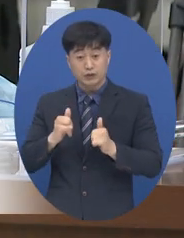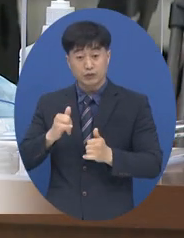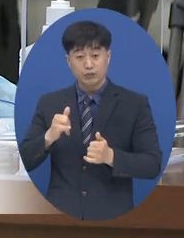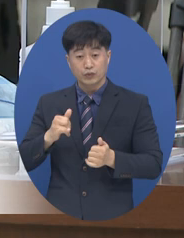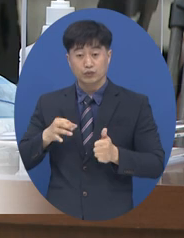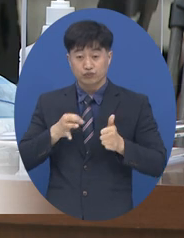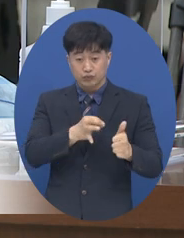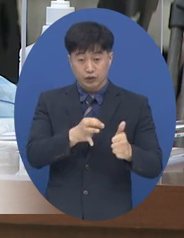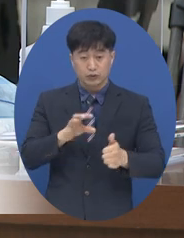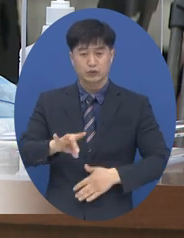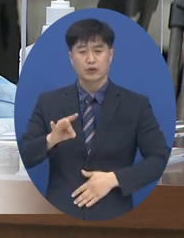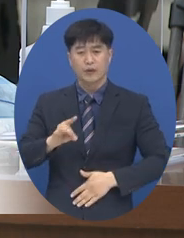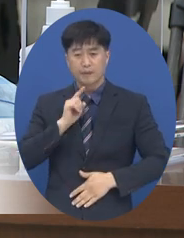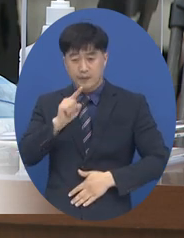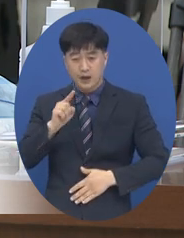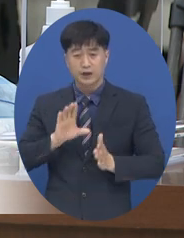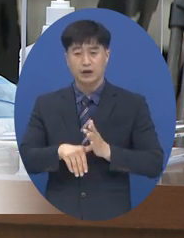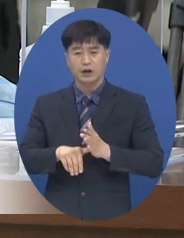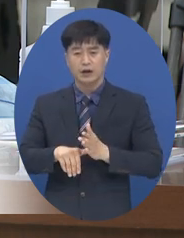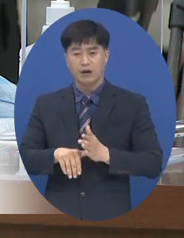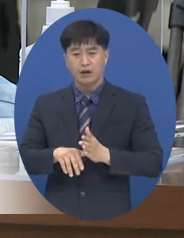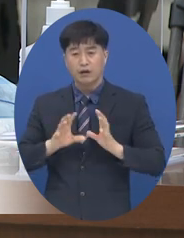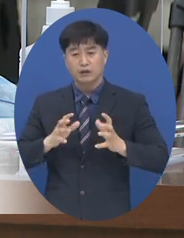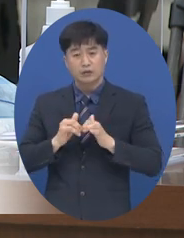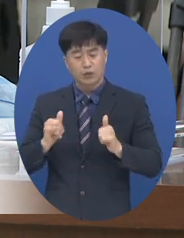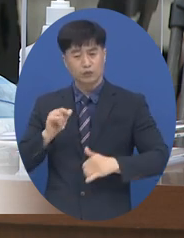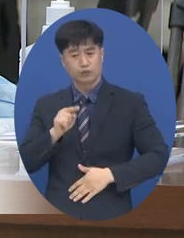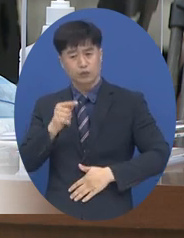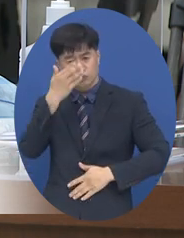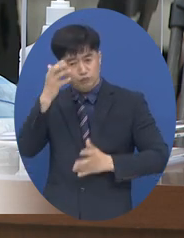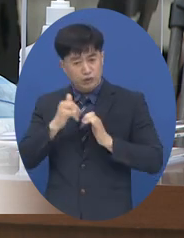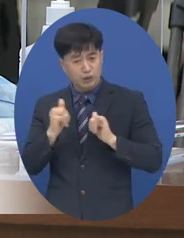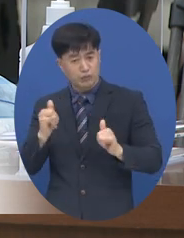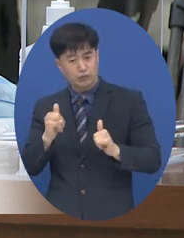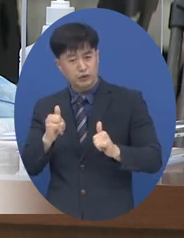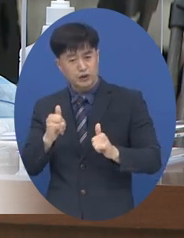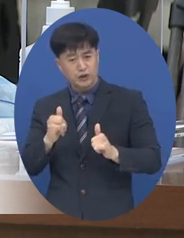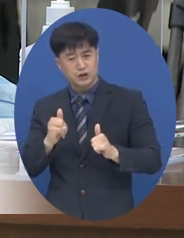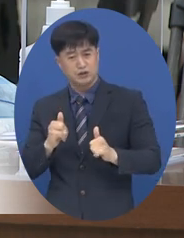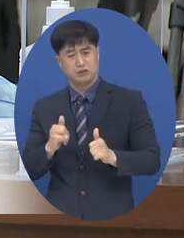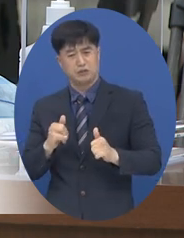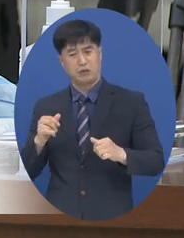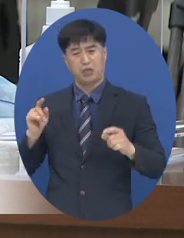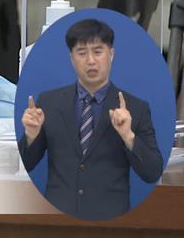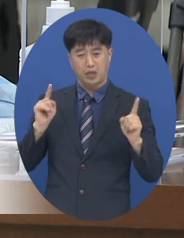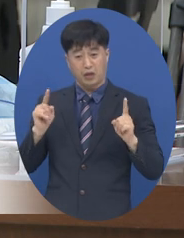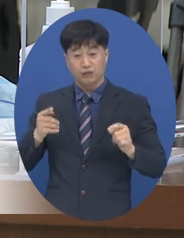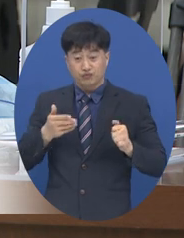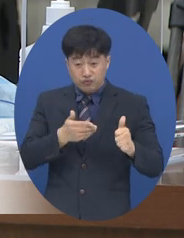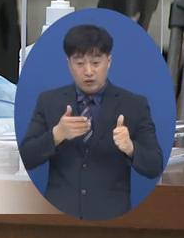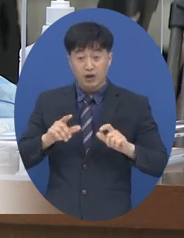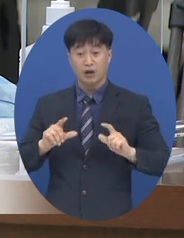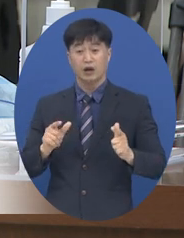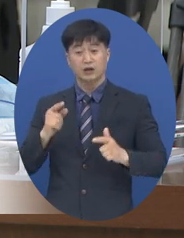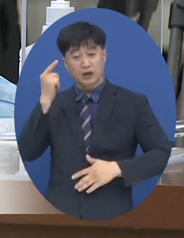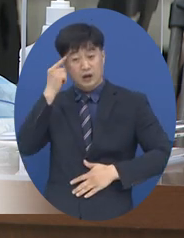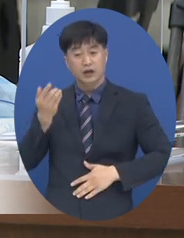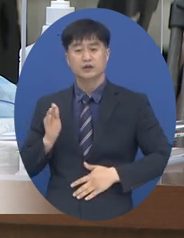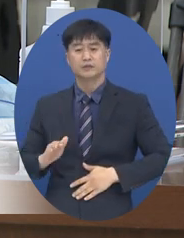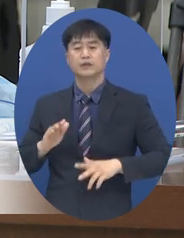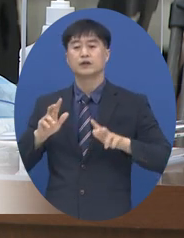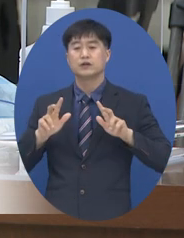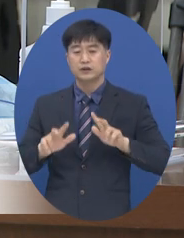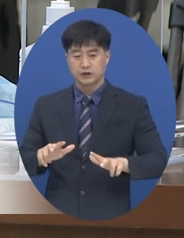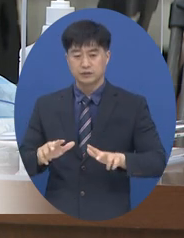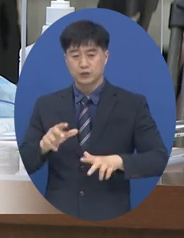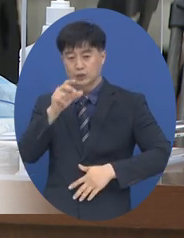이야기했을 때 어떻든 국민들은 어 저거 청년들에게 도덕적 해이를 가져오는 것 아니야 라고 했지만 어떤